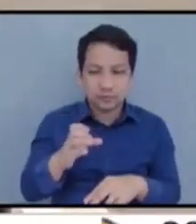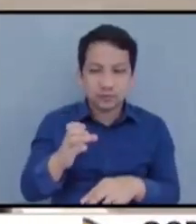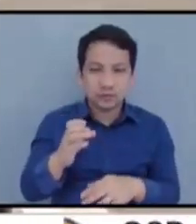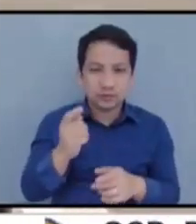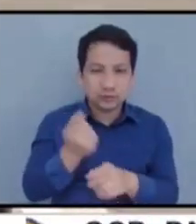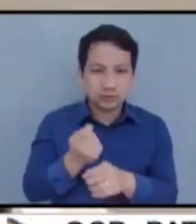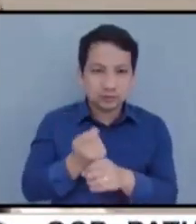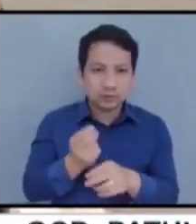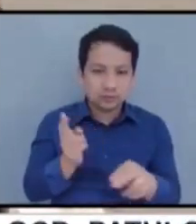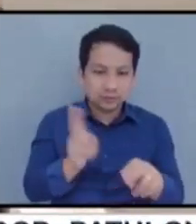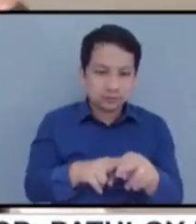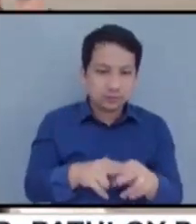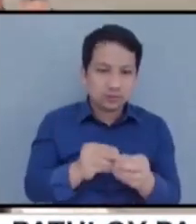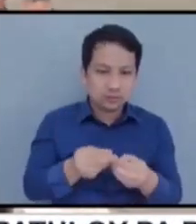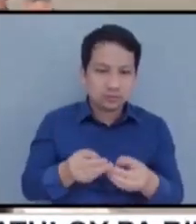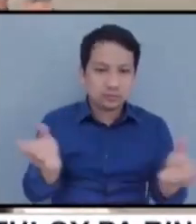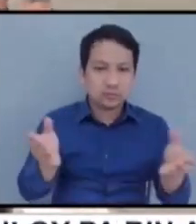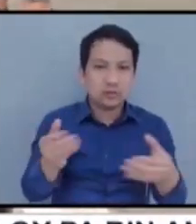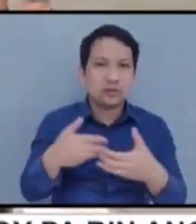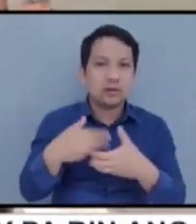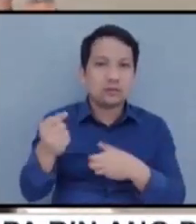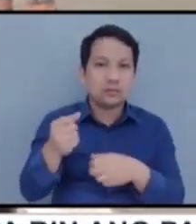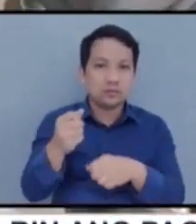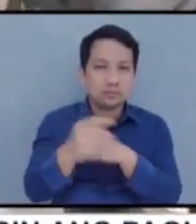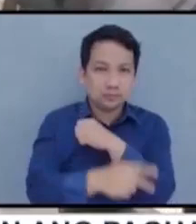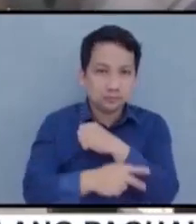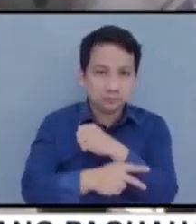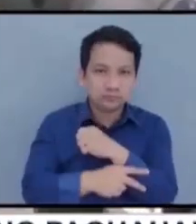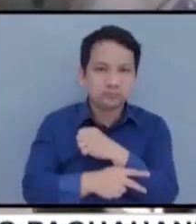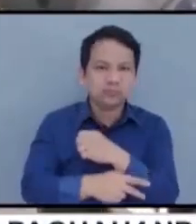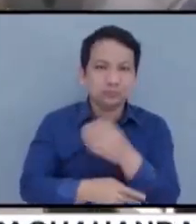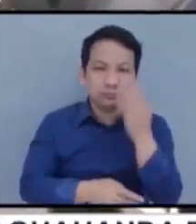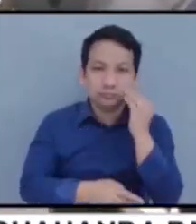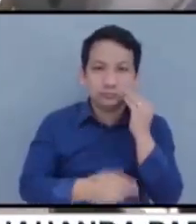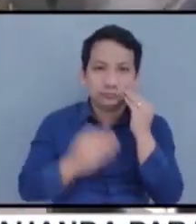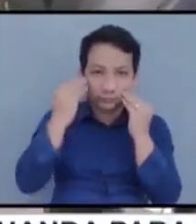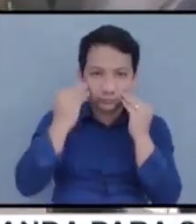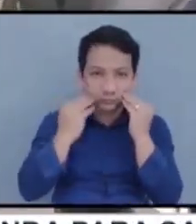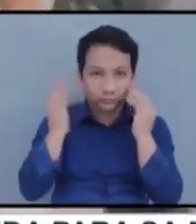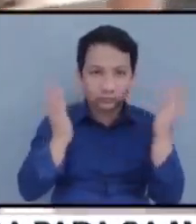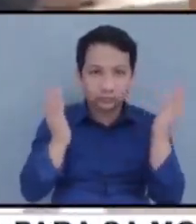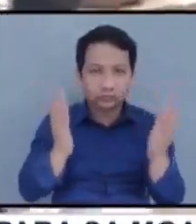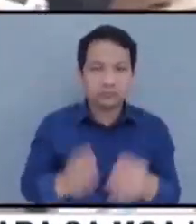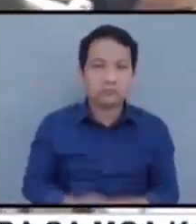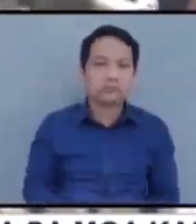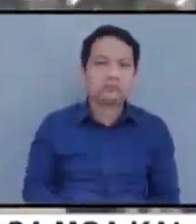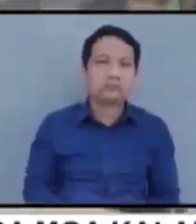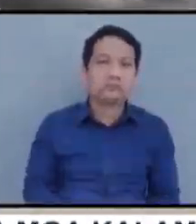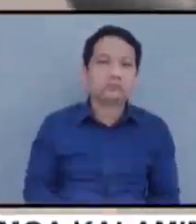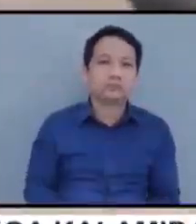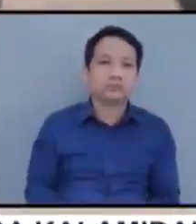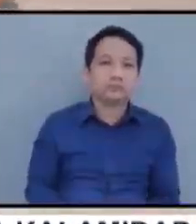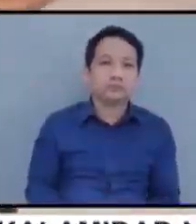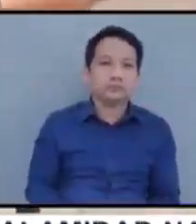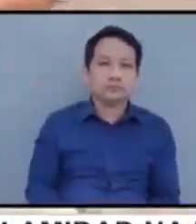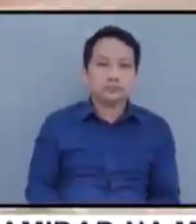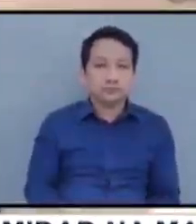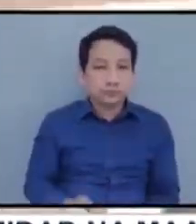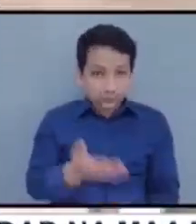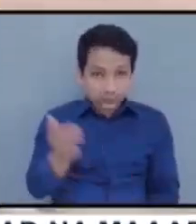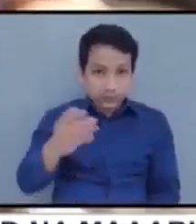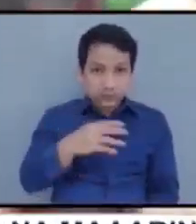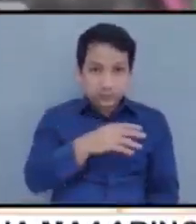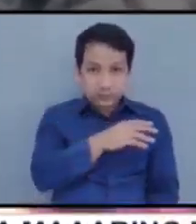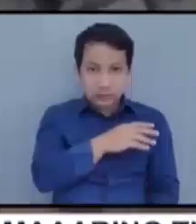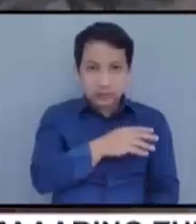karagdagang slots ay nilaan para sa mga probinsyang naharap sa kakulangan ng serbisyo. Dagdag pa ni Bautista, hinihintay na lang ng kanilang